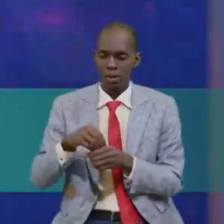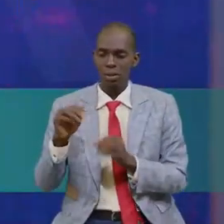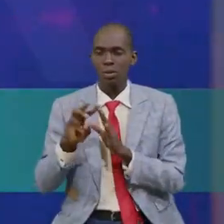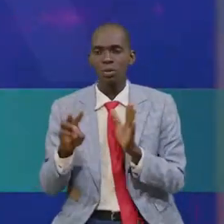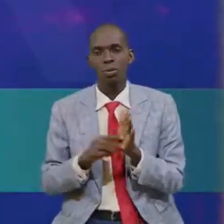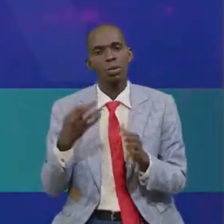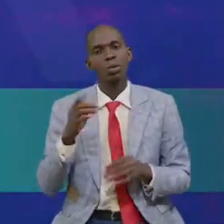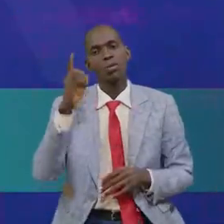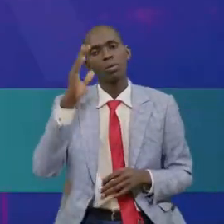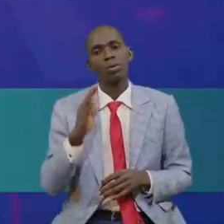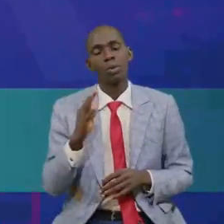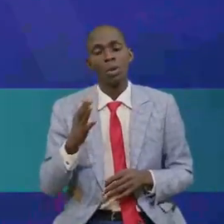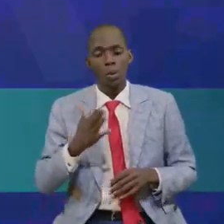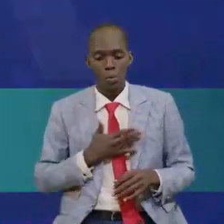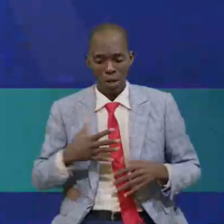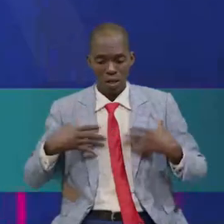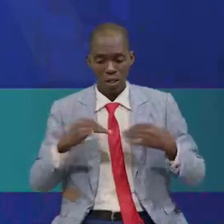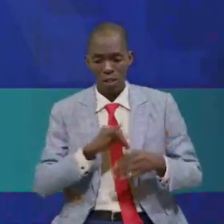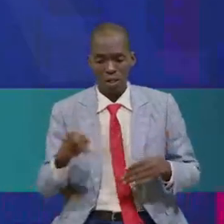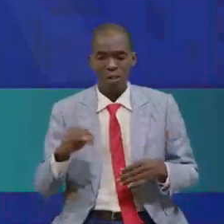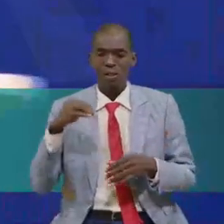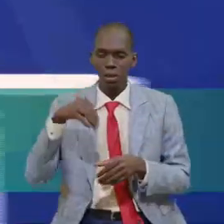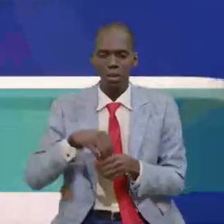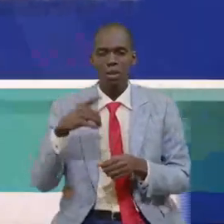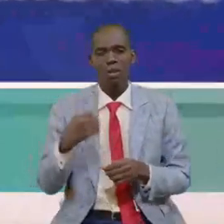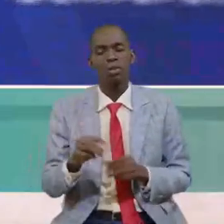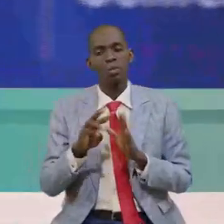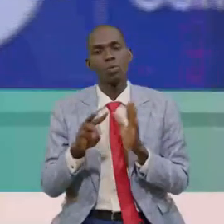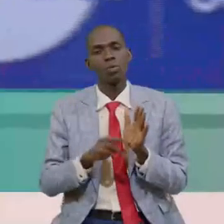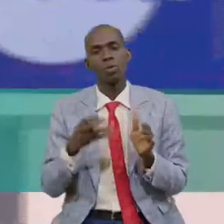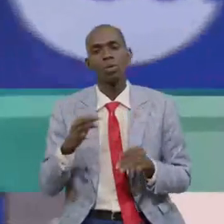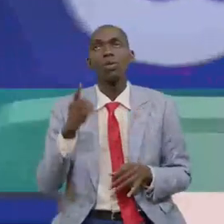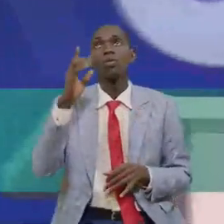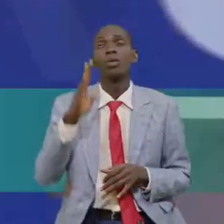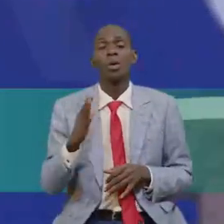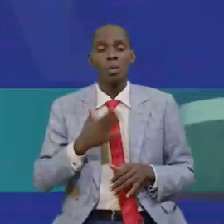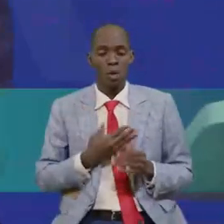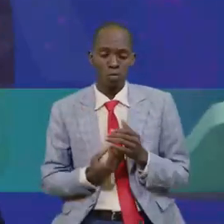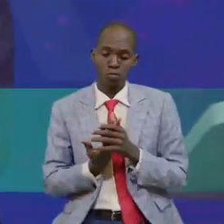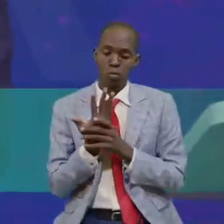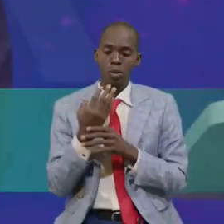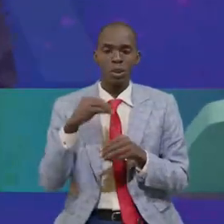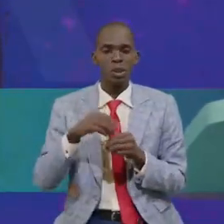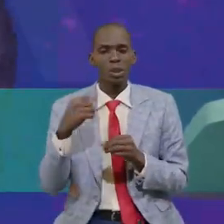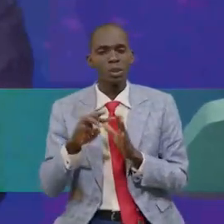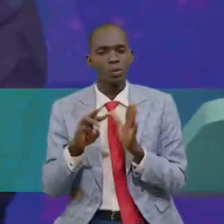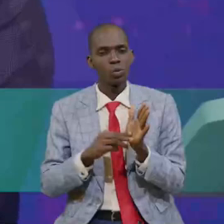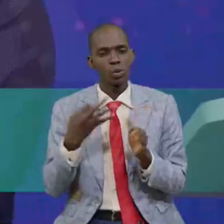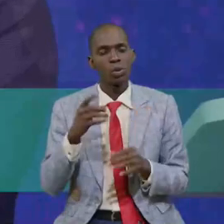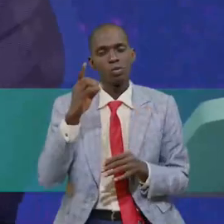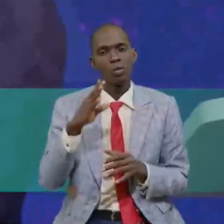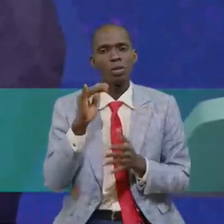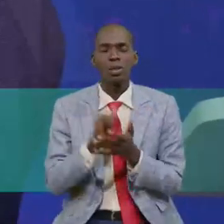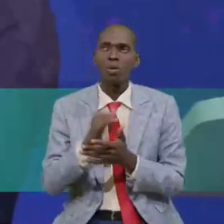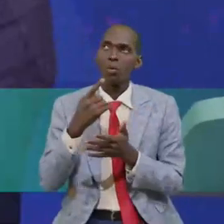faire. Ma guérison est la volonté de Dieu, c'est ce qu'il est venu faire. Ma croissance est la volonté de Dieu, c'est ce qu'il est venu faire.